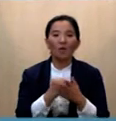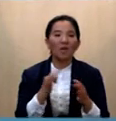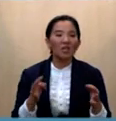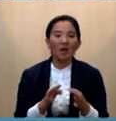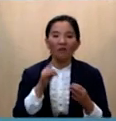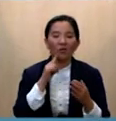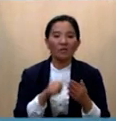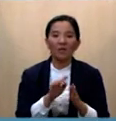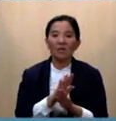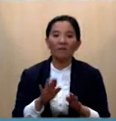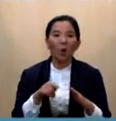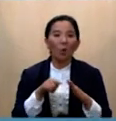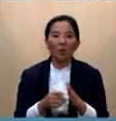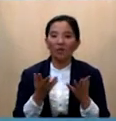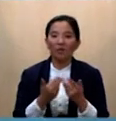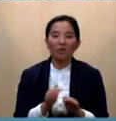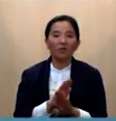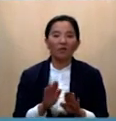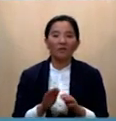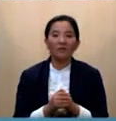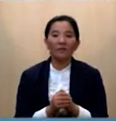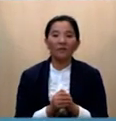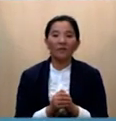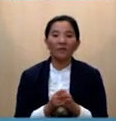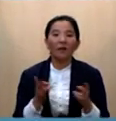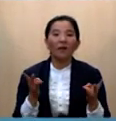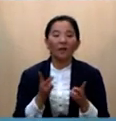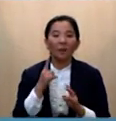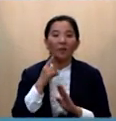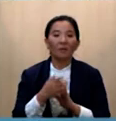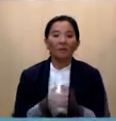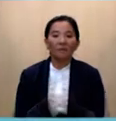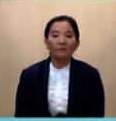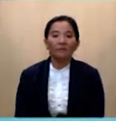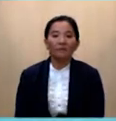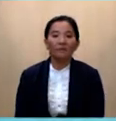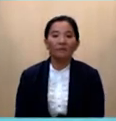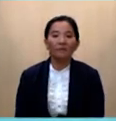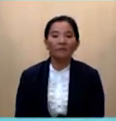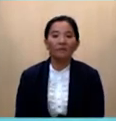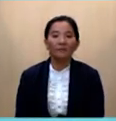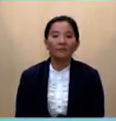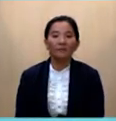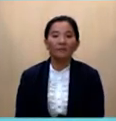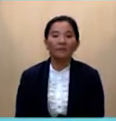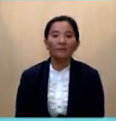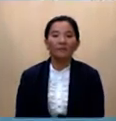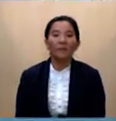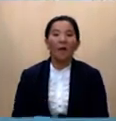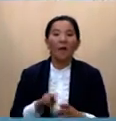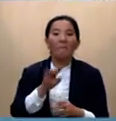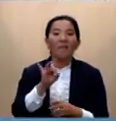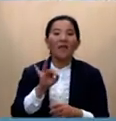не задев, гол не засчитывается. Надо понимать. Перерыв после первого тайма